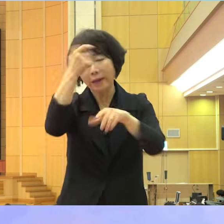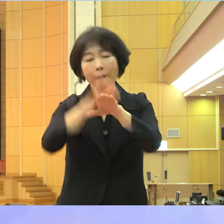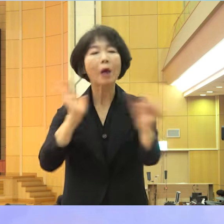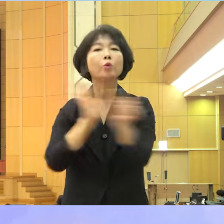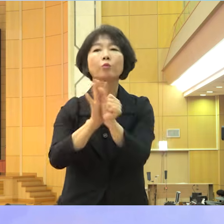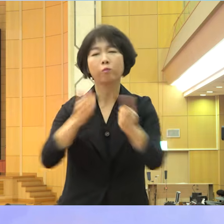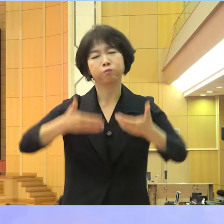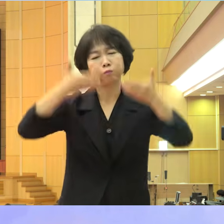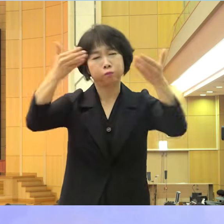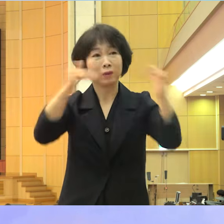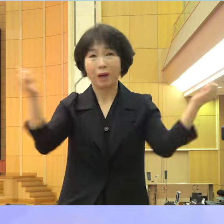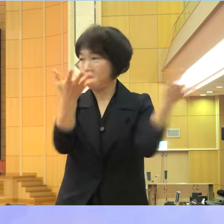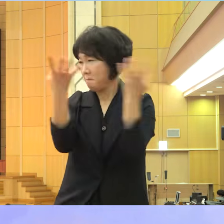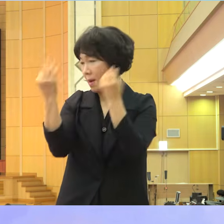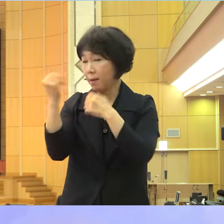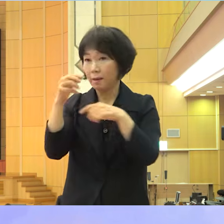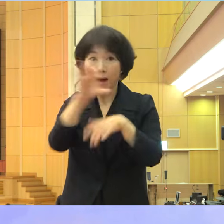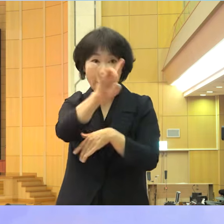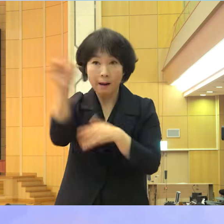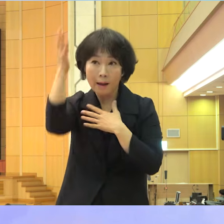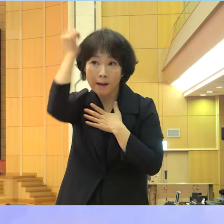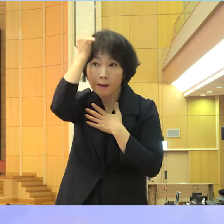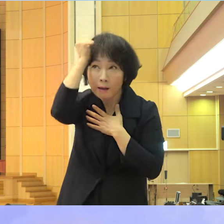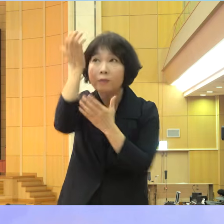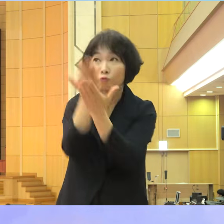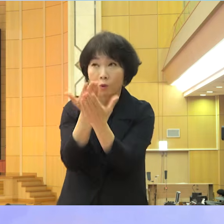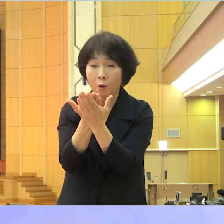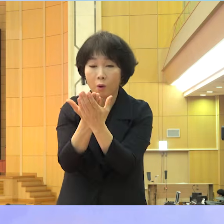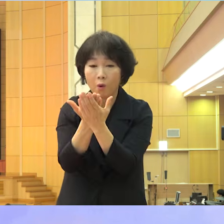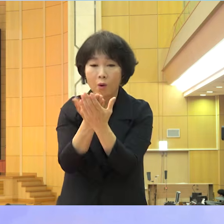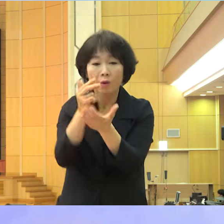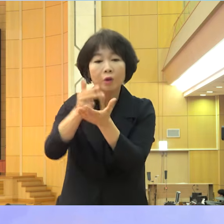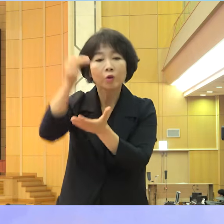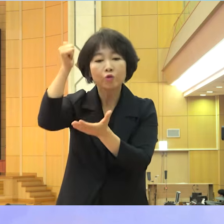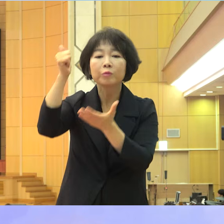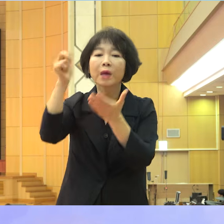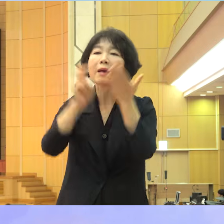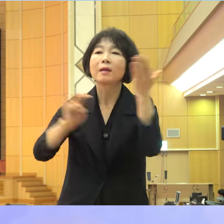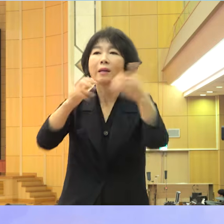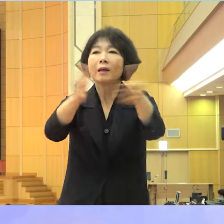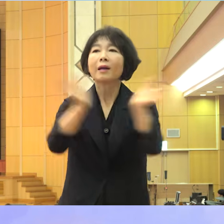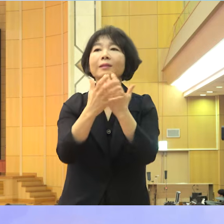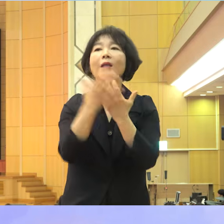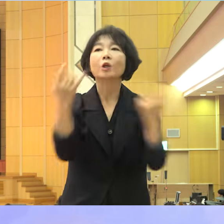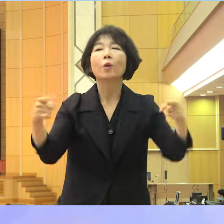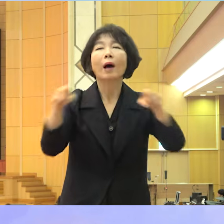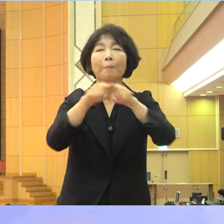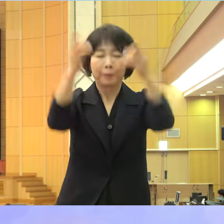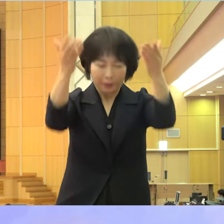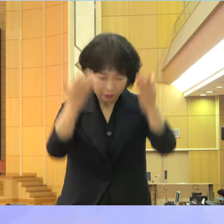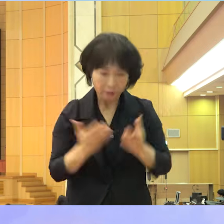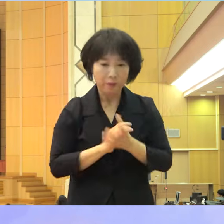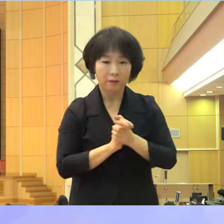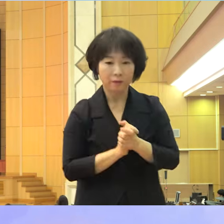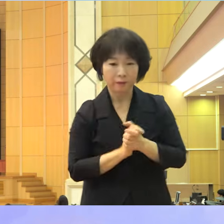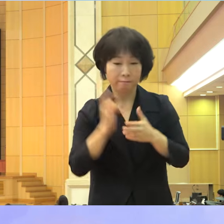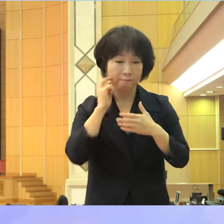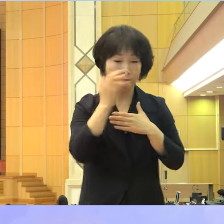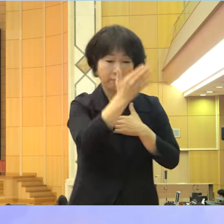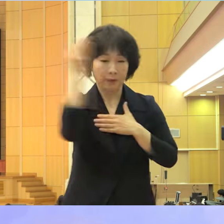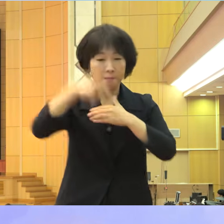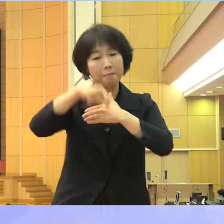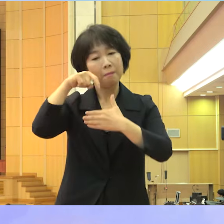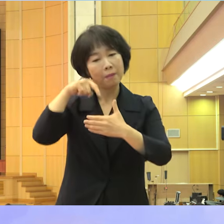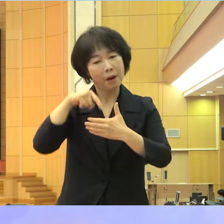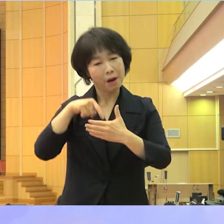예배를 돕는 봉사하는 손길들을 기억해 주시옵시고 또한 주님의 성호를 찬양하는 찬양대회에 함께하여 주셔서 아름다운